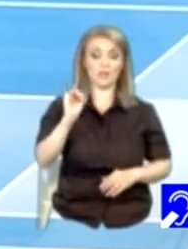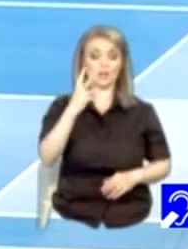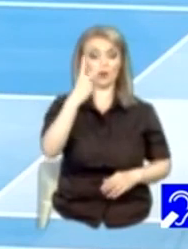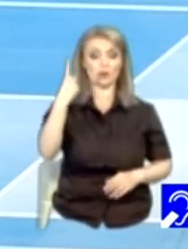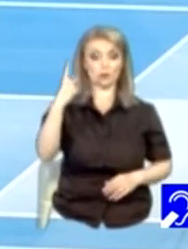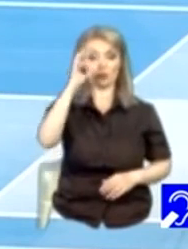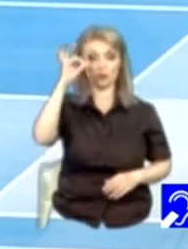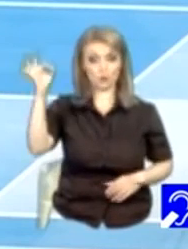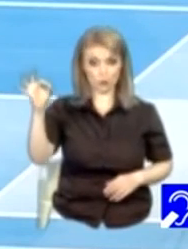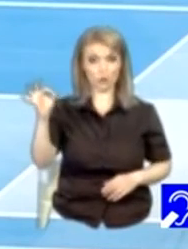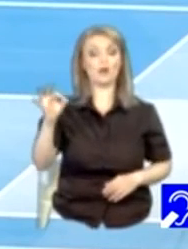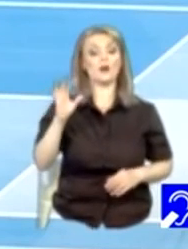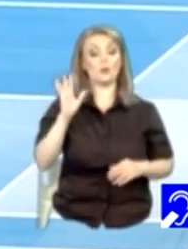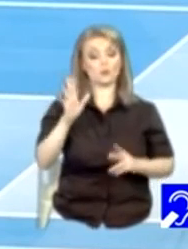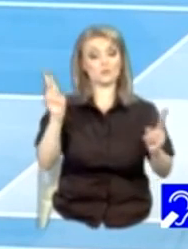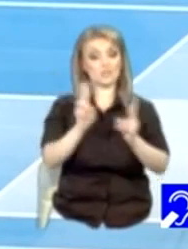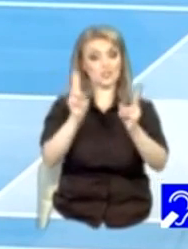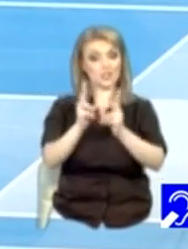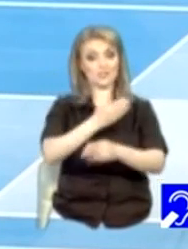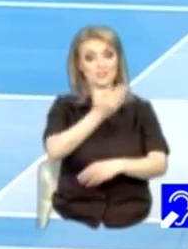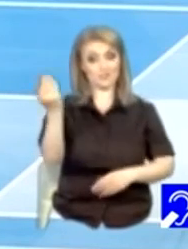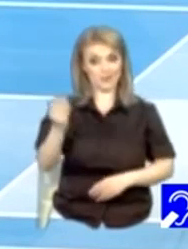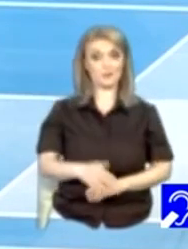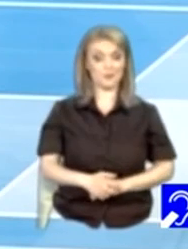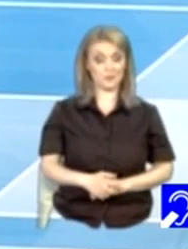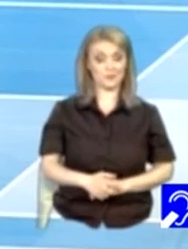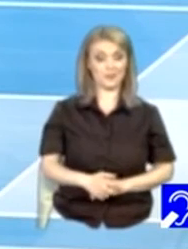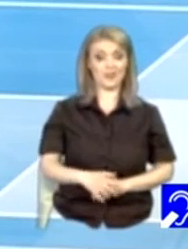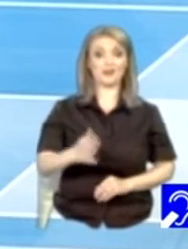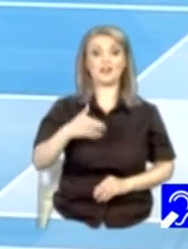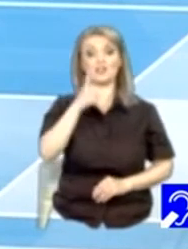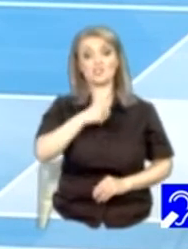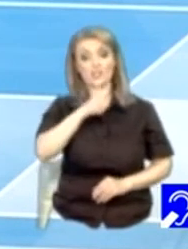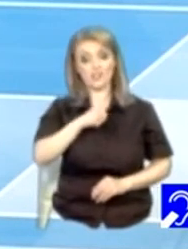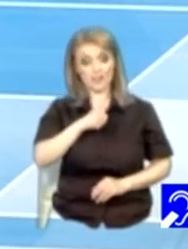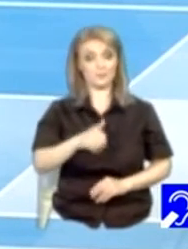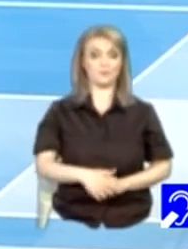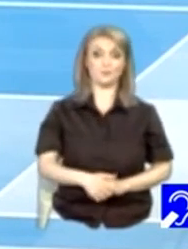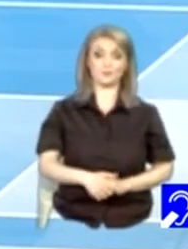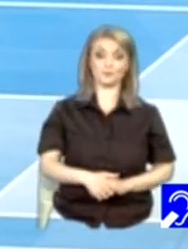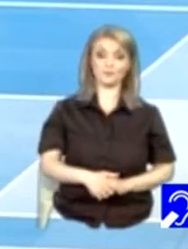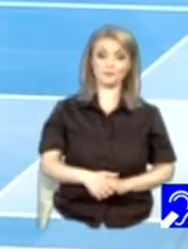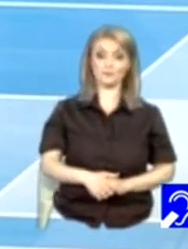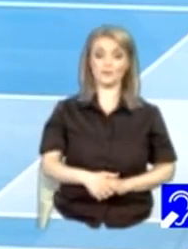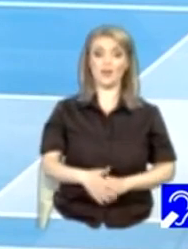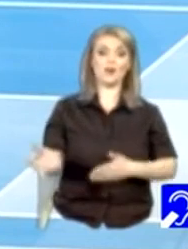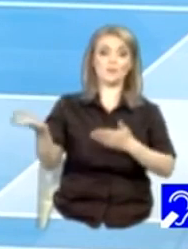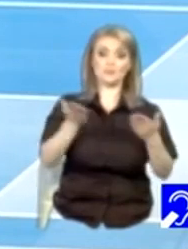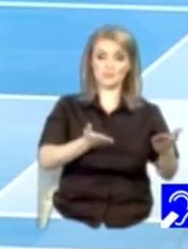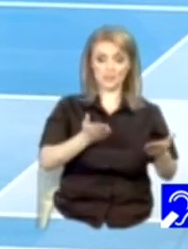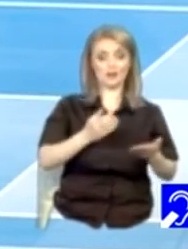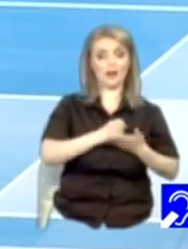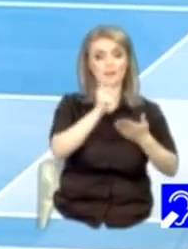mine și cu colegul meu Mihai Rădulescu, care vom încerca să aducem în fața dumneavoastră candidații